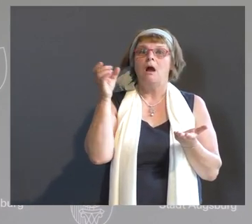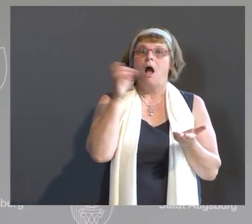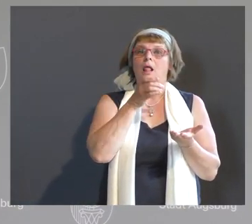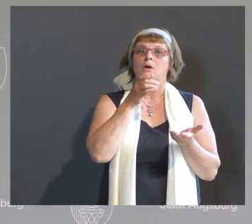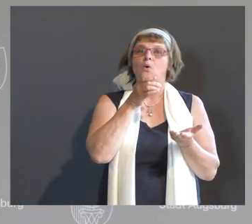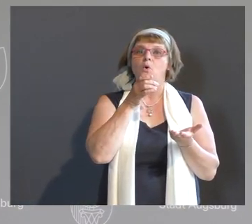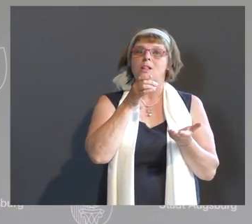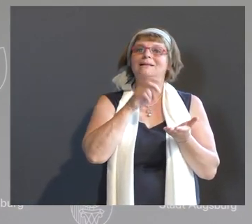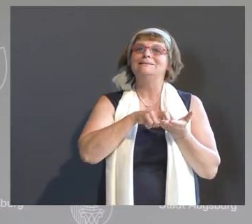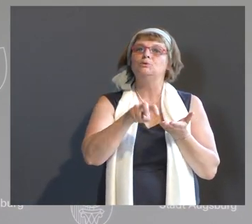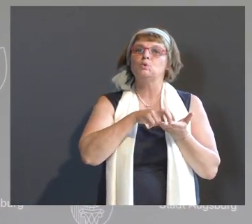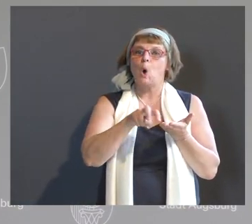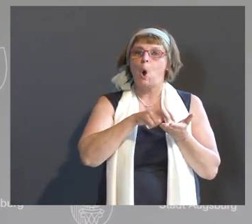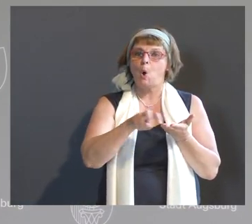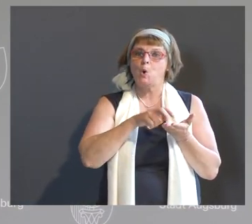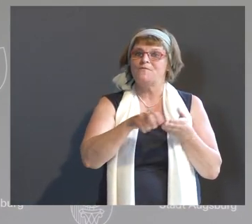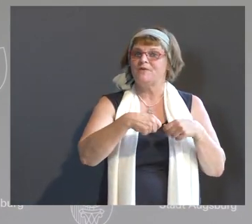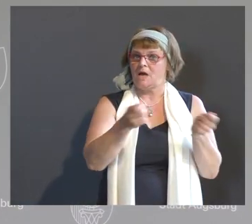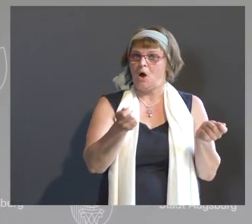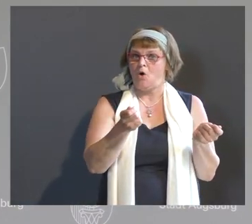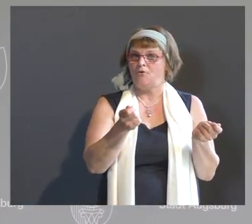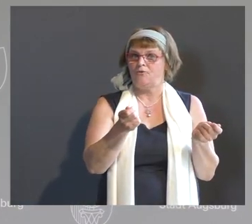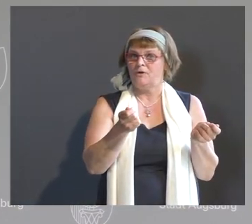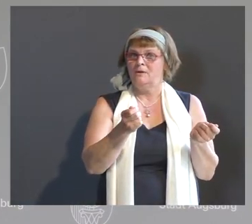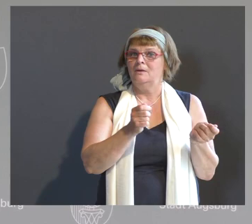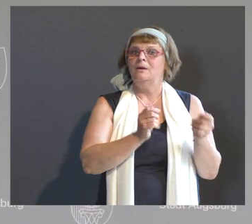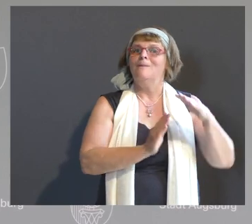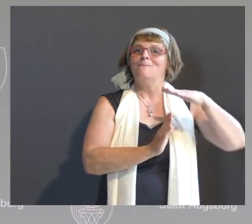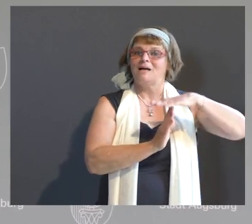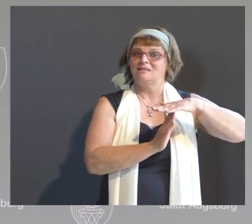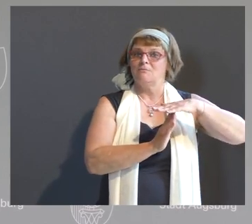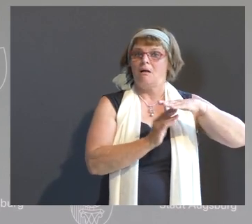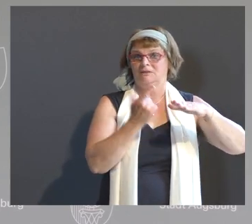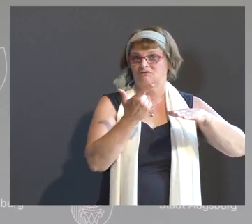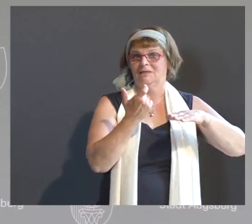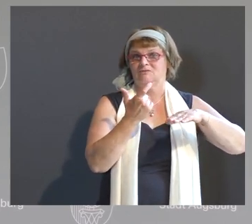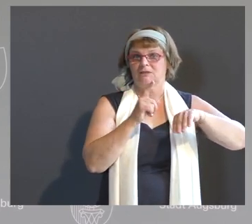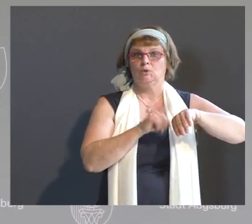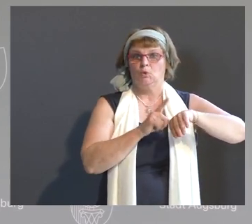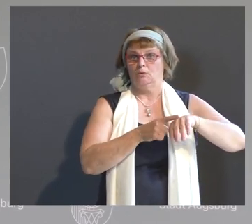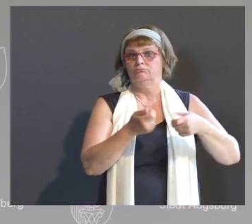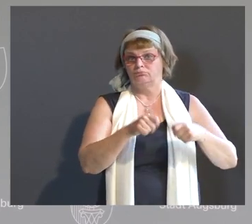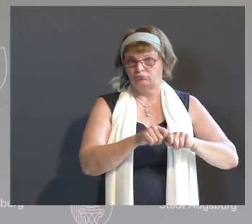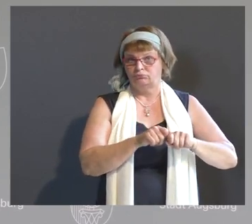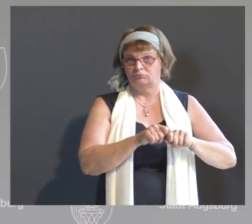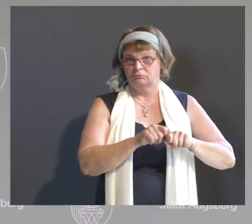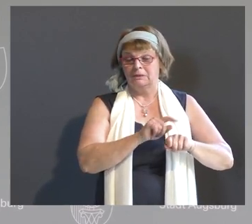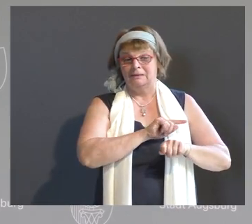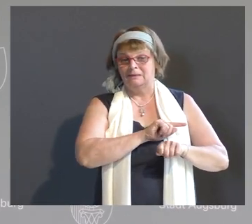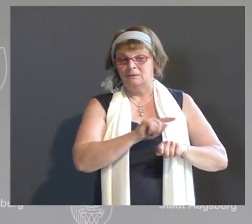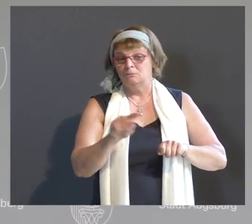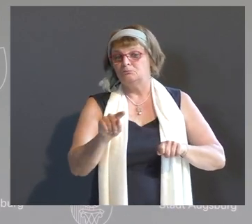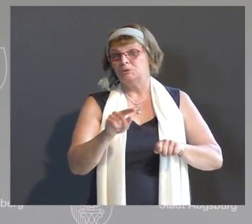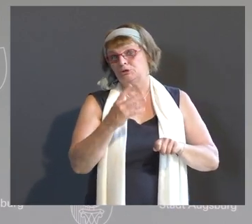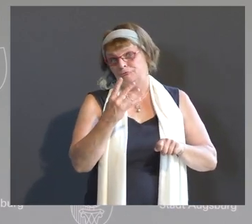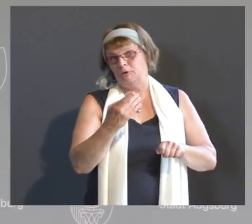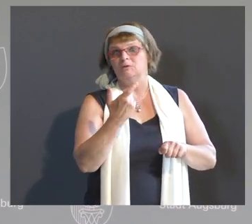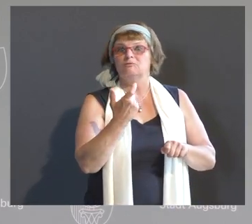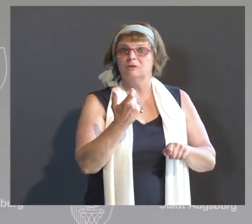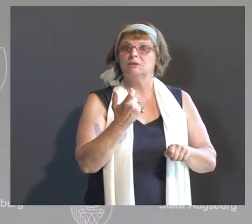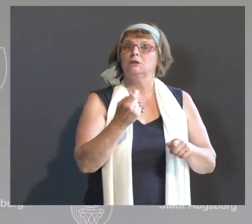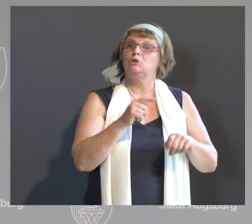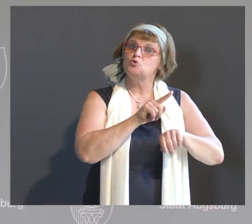endet, die Außengastronomie um 24 Uhr. Und es war eine friedliche, vielleicht ein bisschen ausgelassene